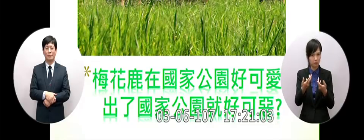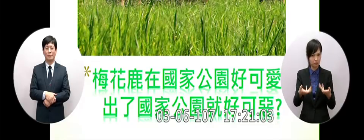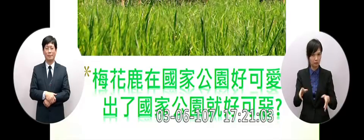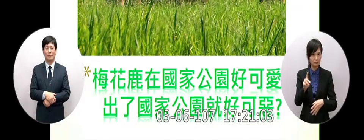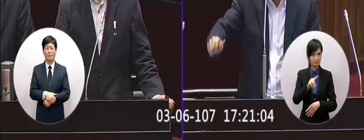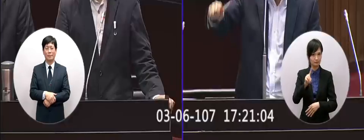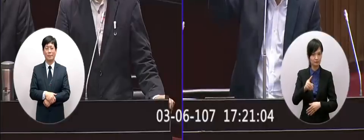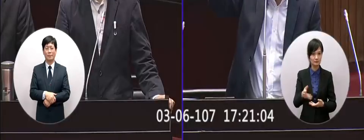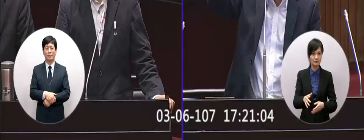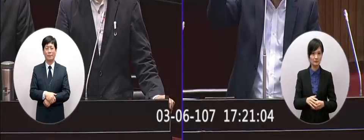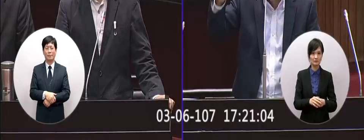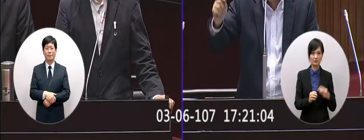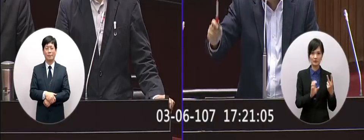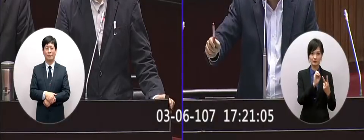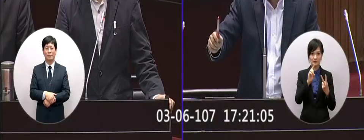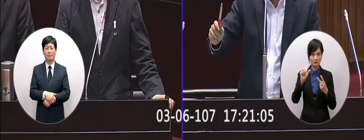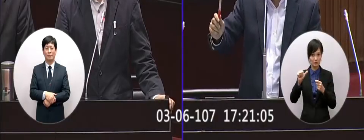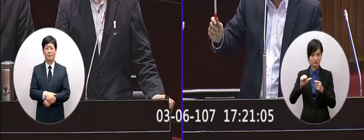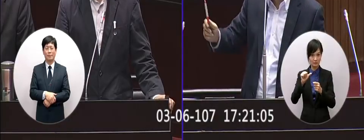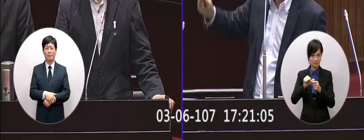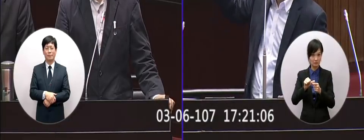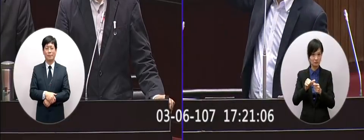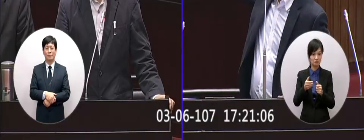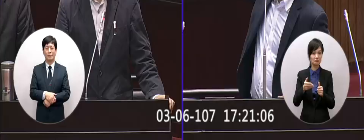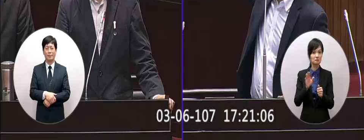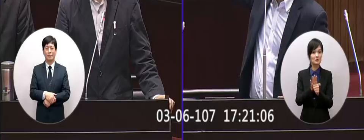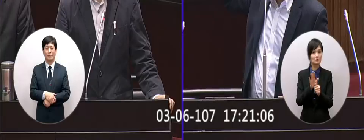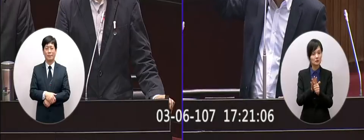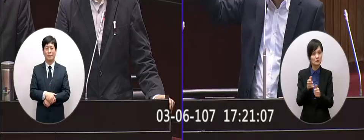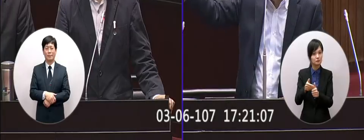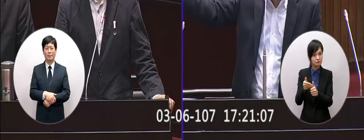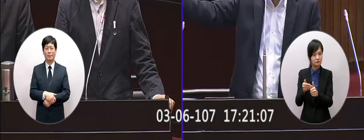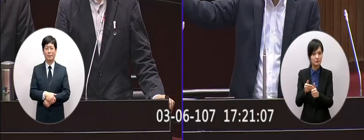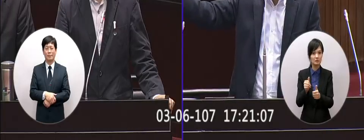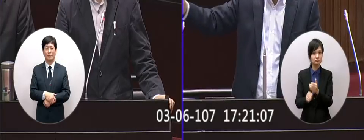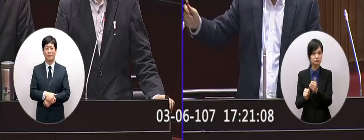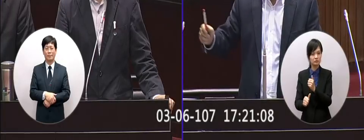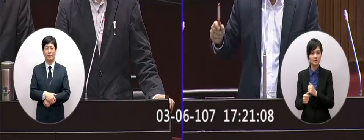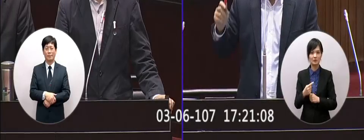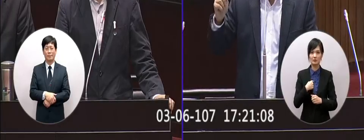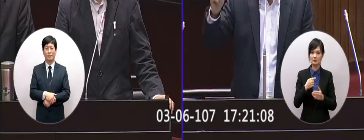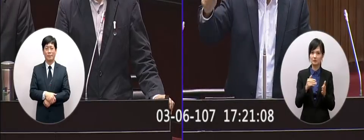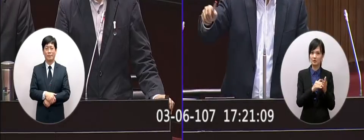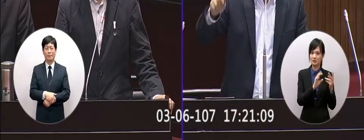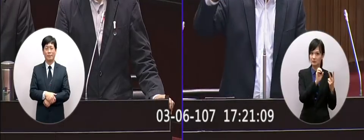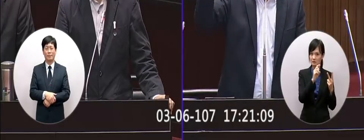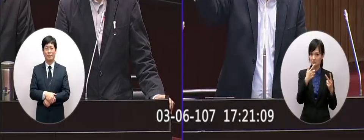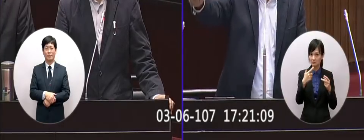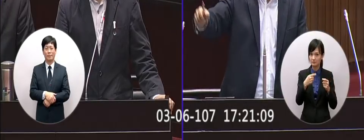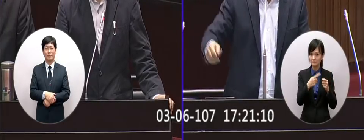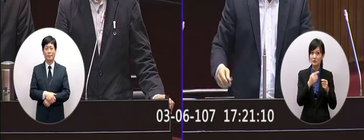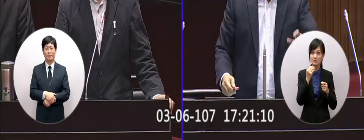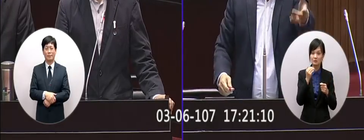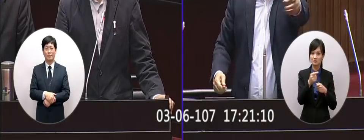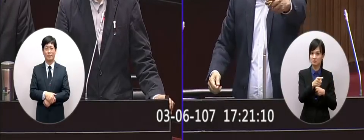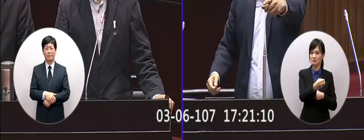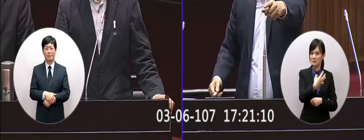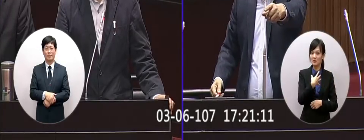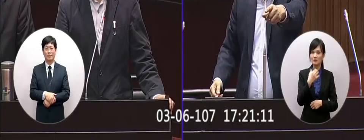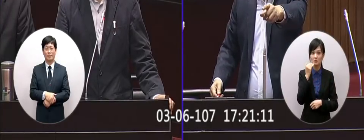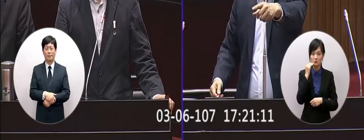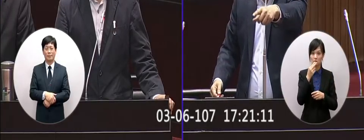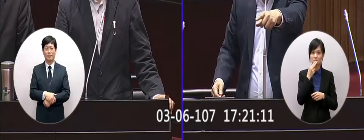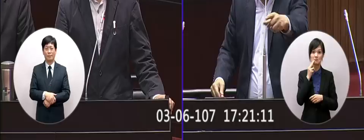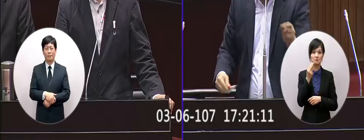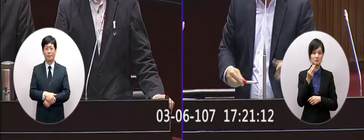甲恁争取，争取到2016年，恁讲好，只要咱的农作物，那是咱的梅花鹿共加死的，满